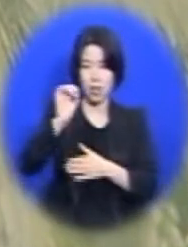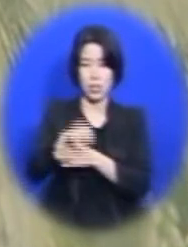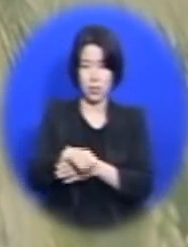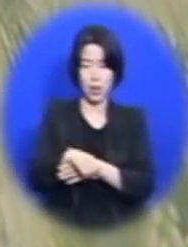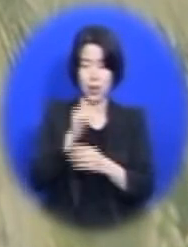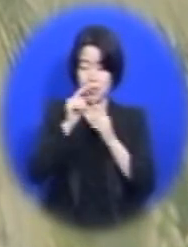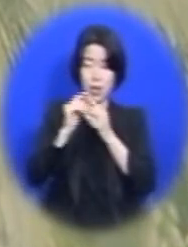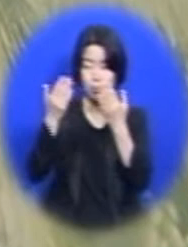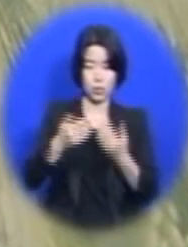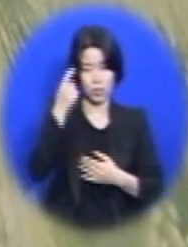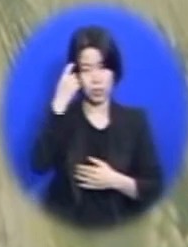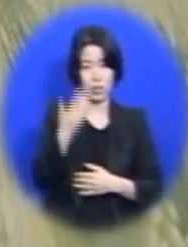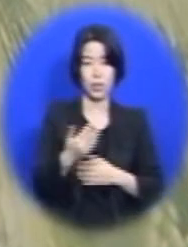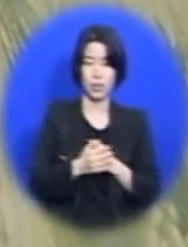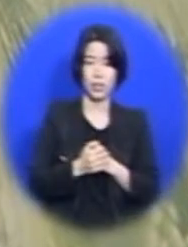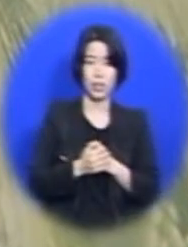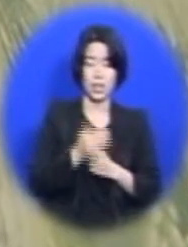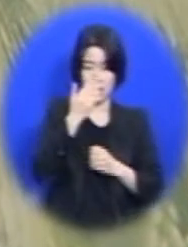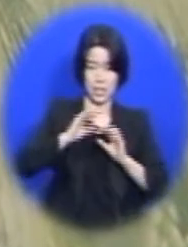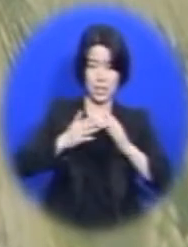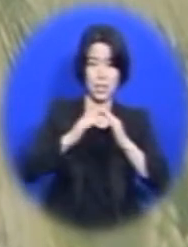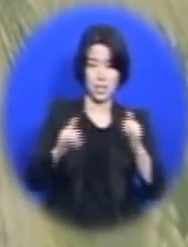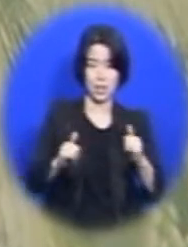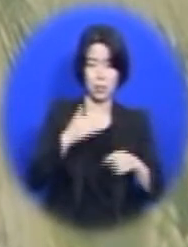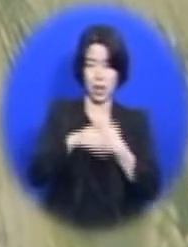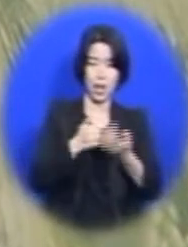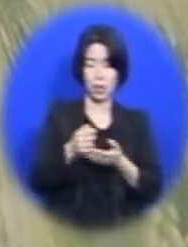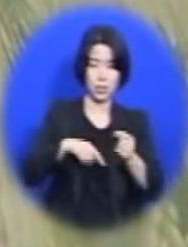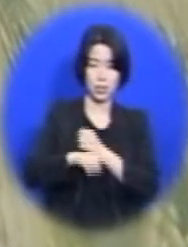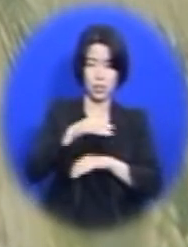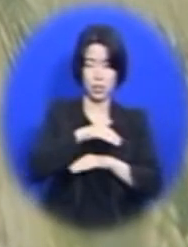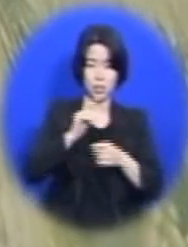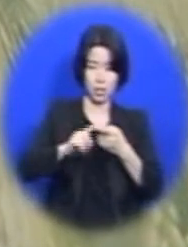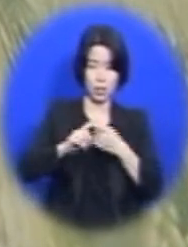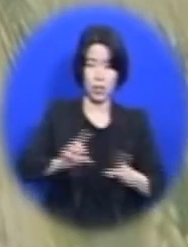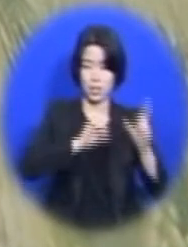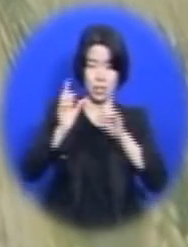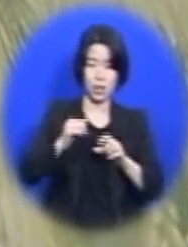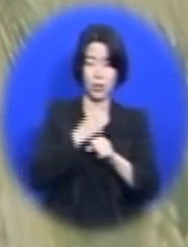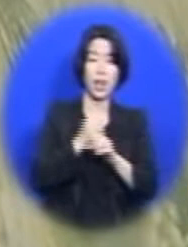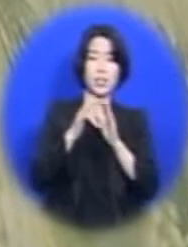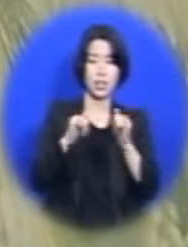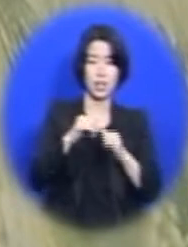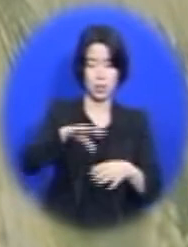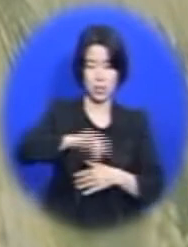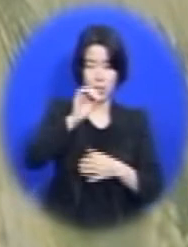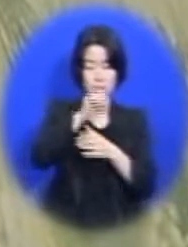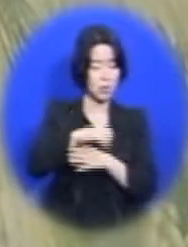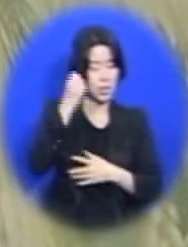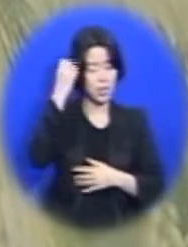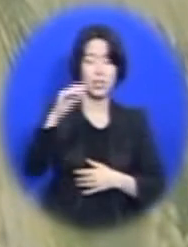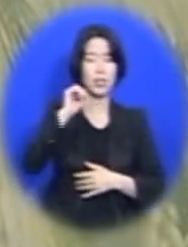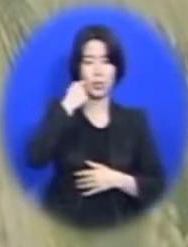첫 열매 하셨을까요? 이스라엘 백성들이 하나님 뜻대로 살아보려고 하는 사람들은 첫 열매는 잊을 수가 없어요. 하나님이